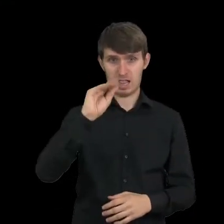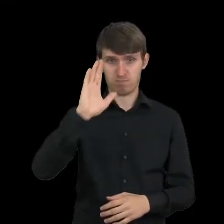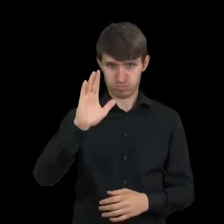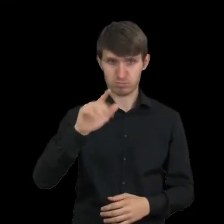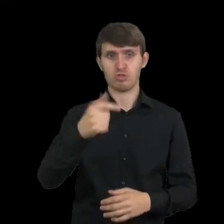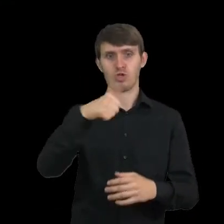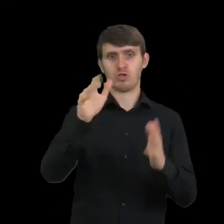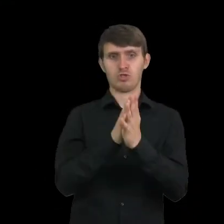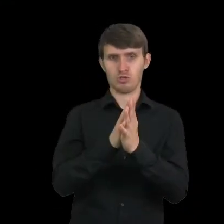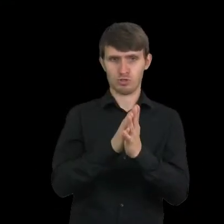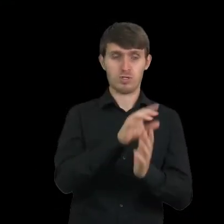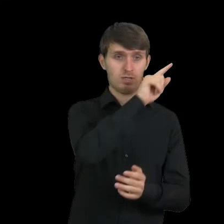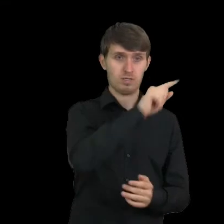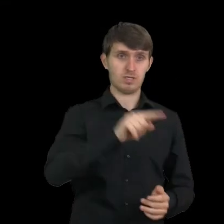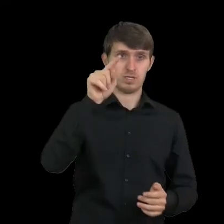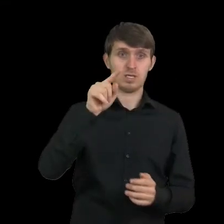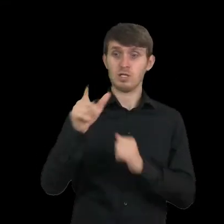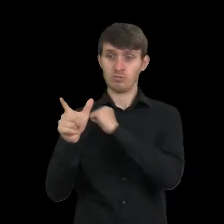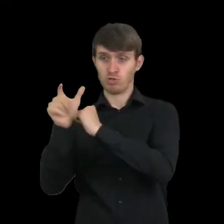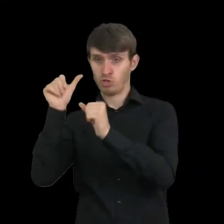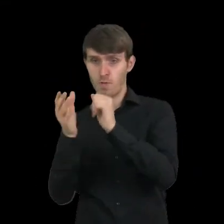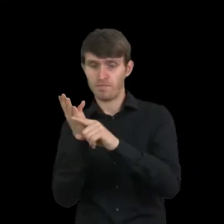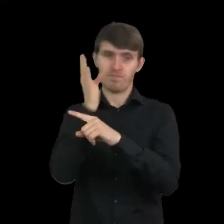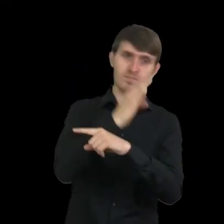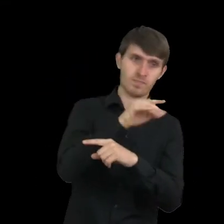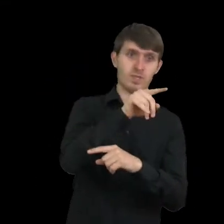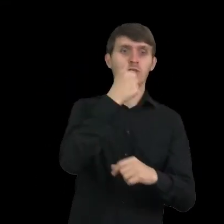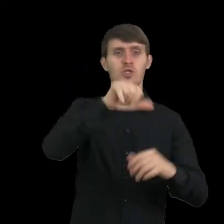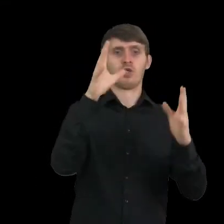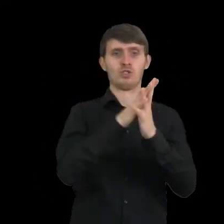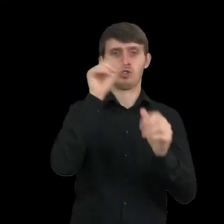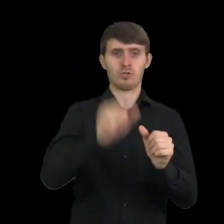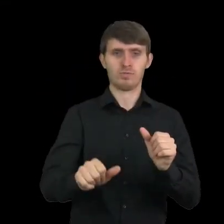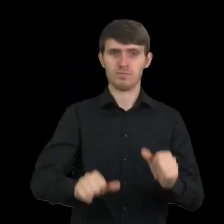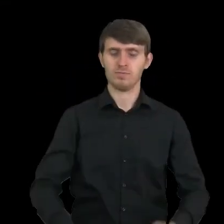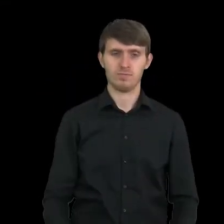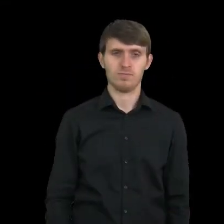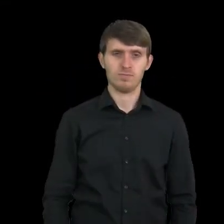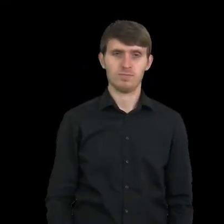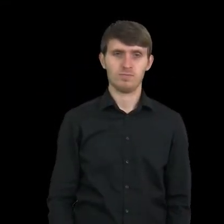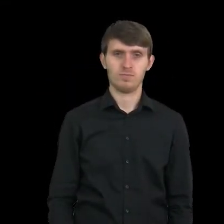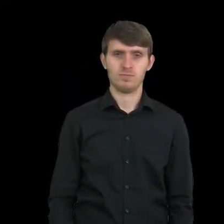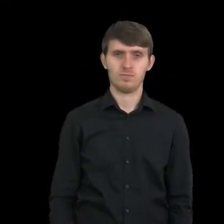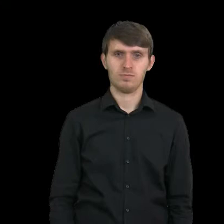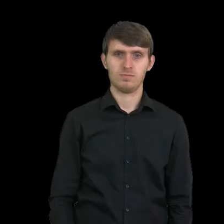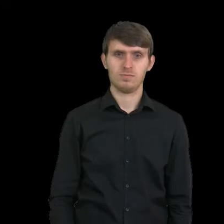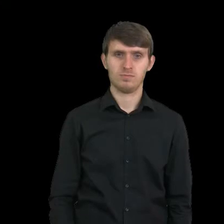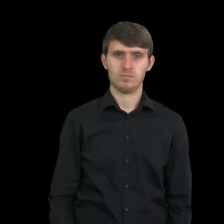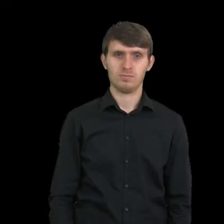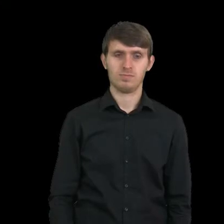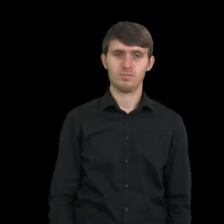110 stopni. Czyli wiemy, że miara tego kąta to 110 stopni.